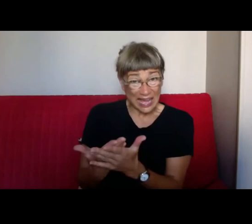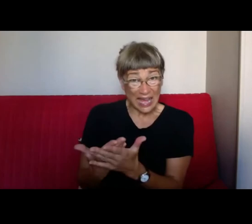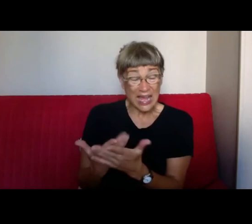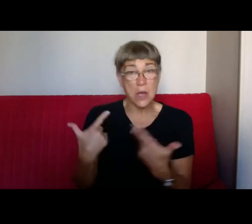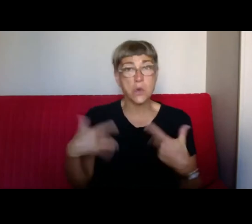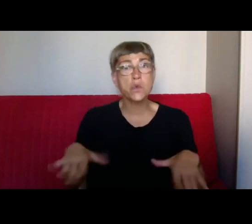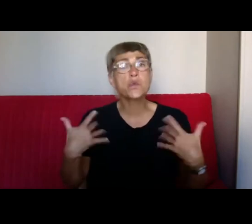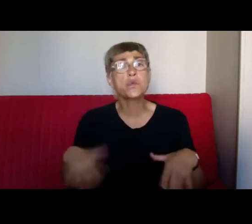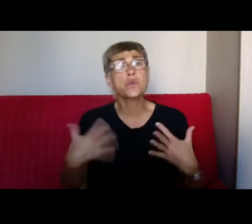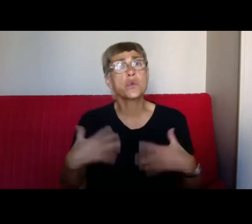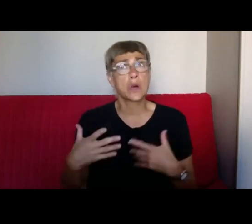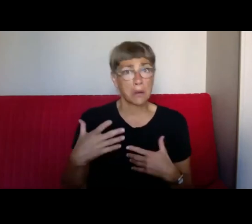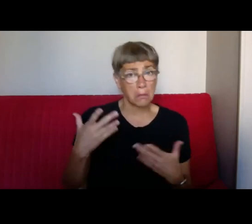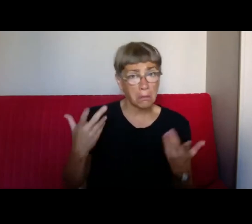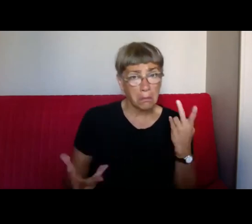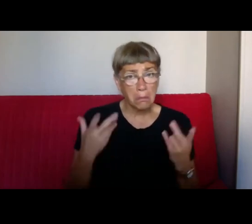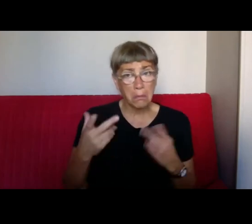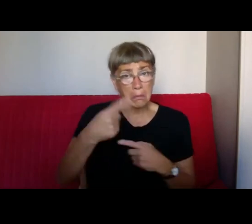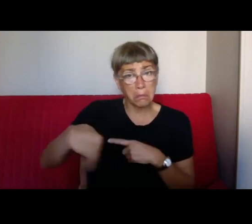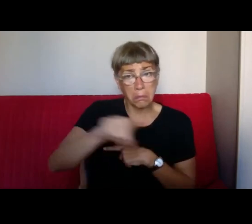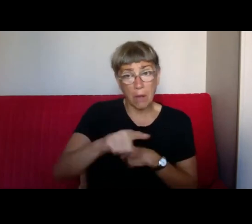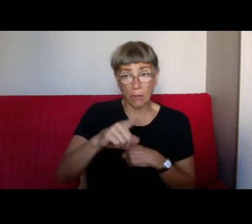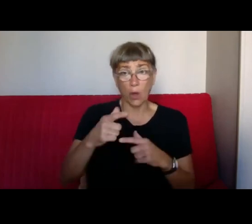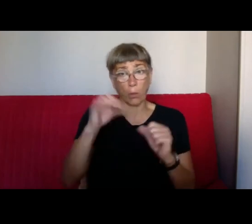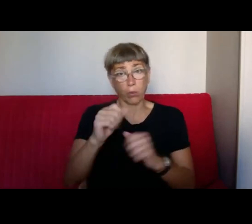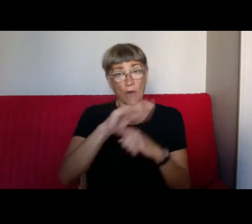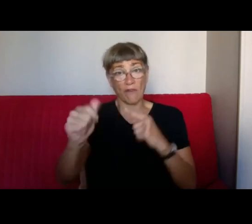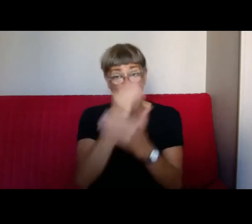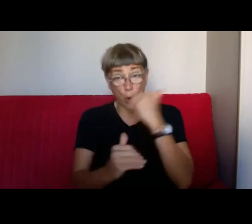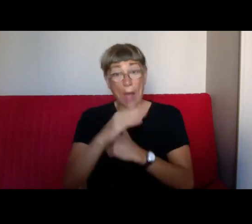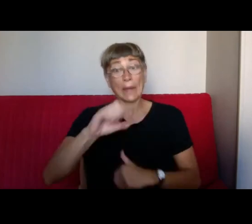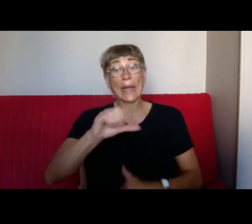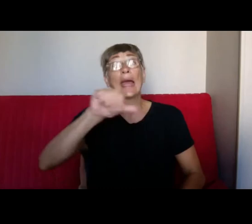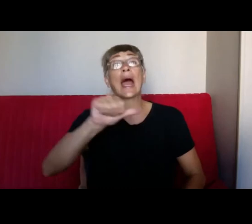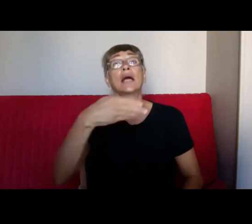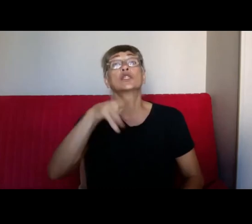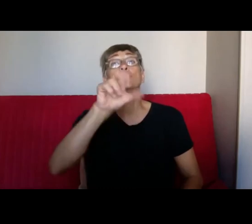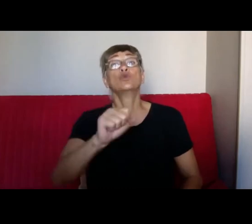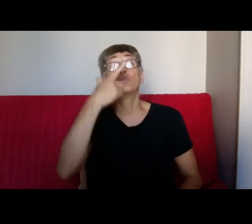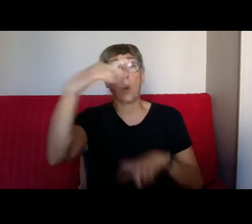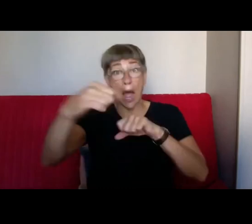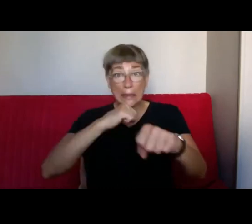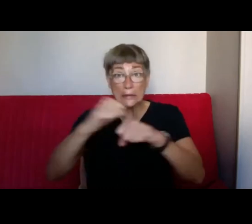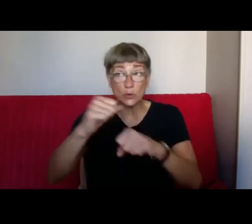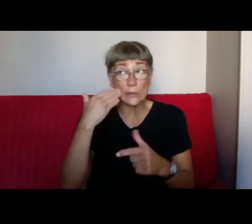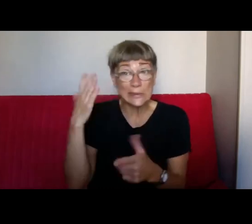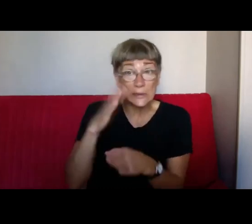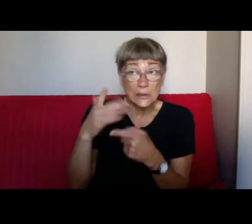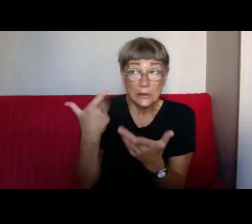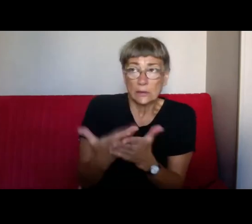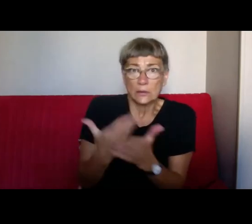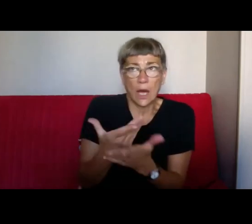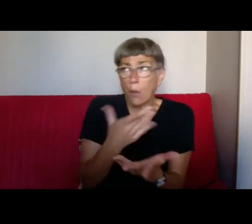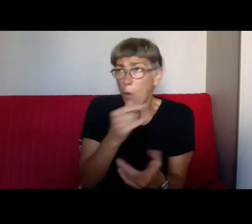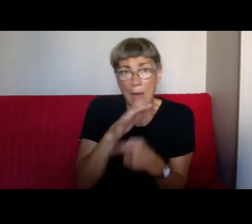suis pas certaine, par exemple, que vous auriez pu tenir un programme Erasmus pour mener vos actions, ce qui aurait été parfaitement